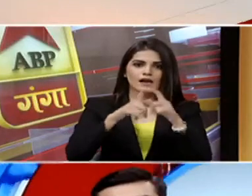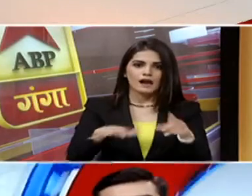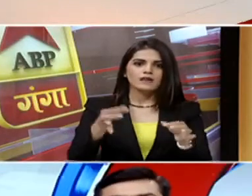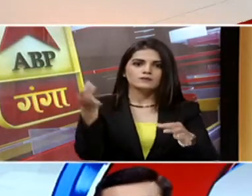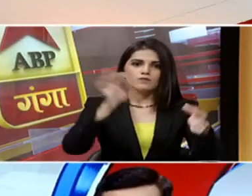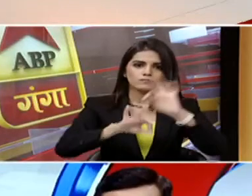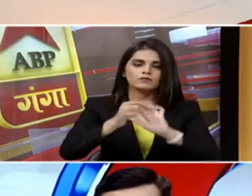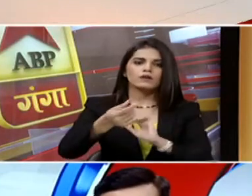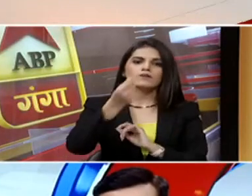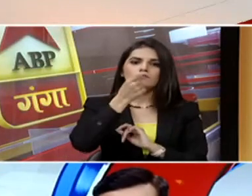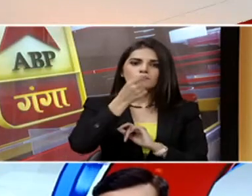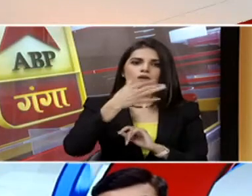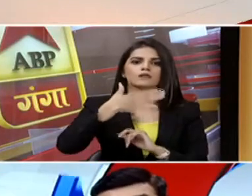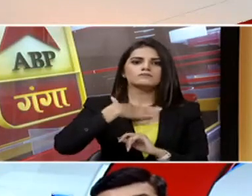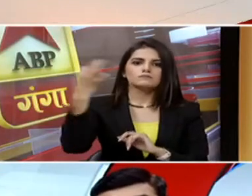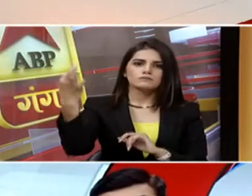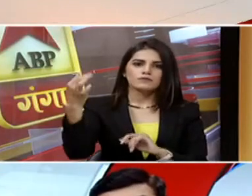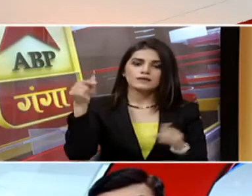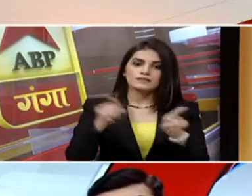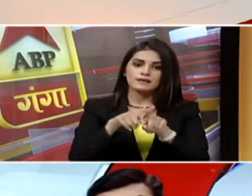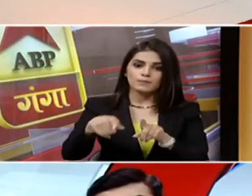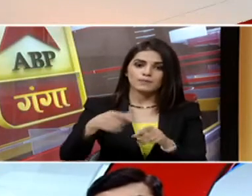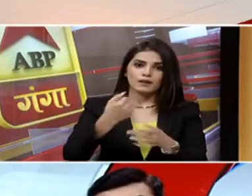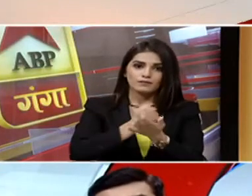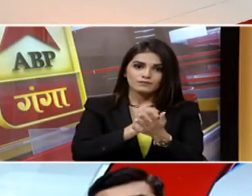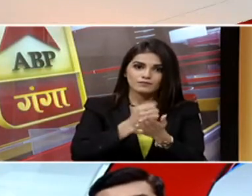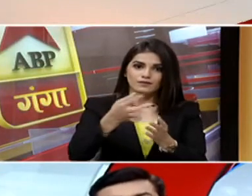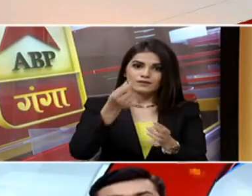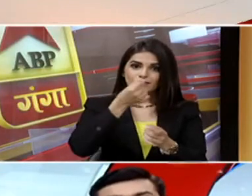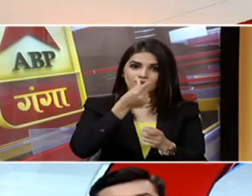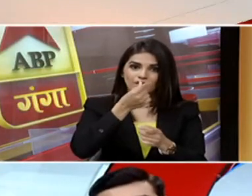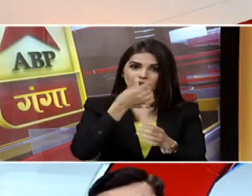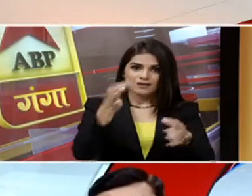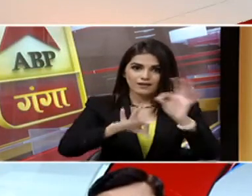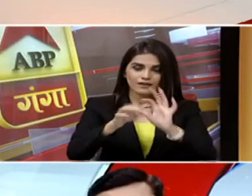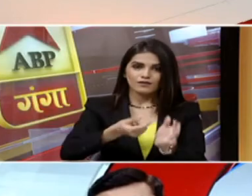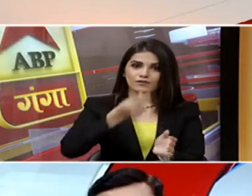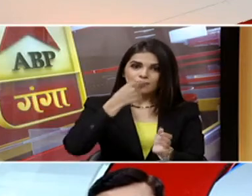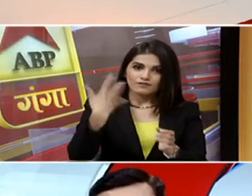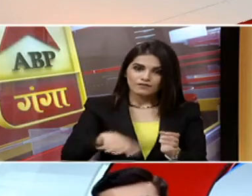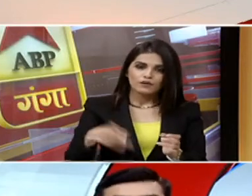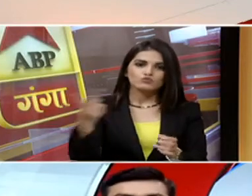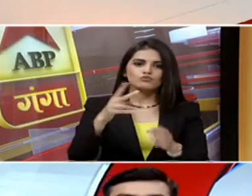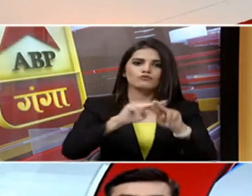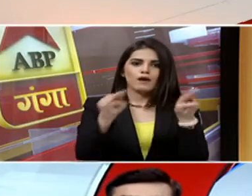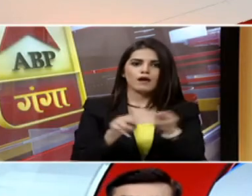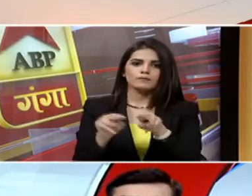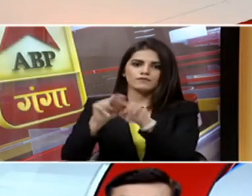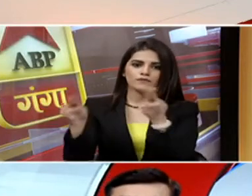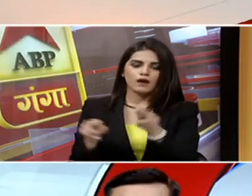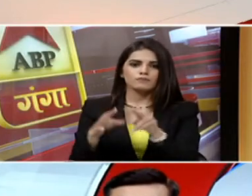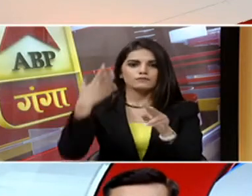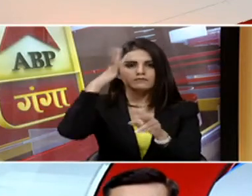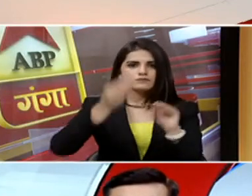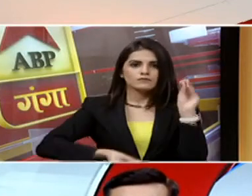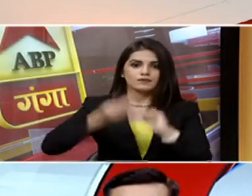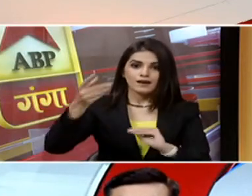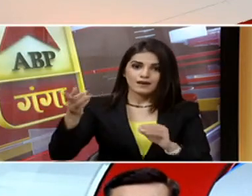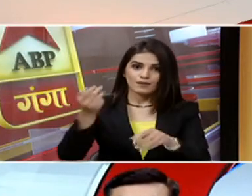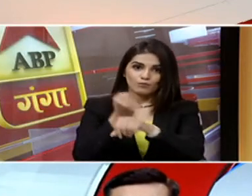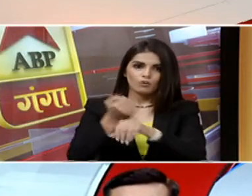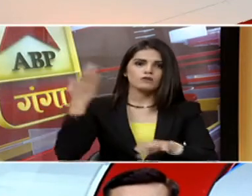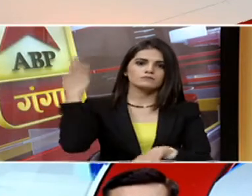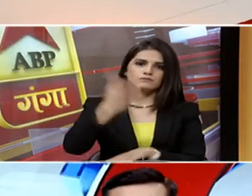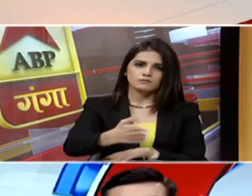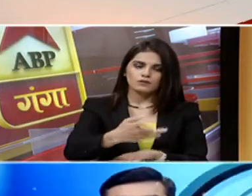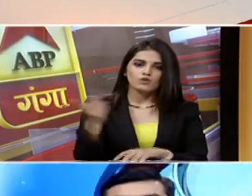खाकर आत्महत्या कर ली इस घटना के बाद दोनों परिवार में कोहराम मच गया वहीं मामले की सूचना पर